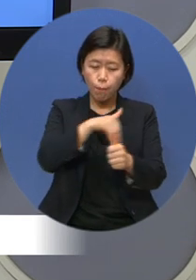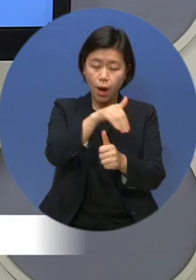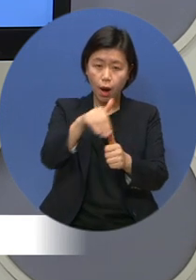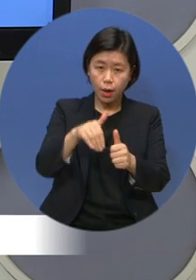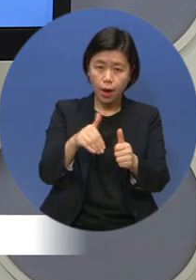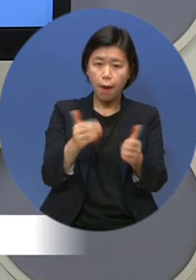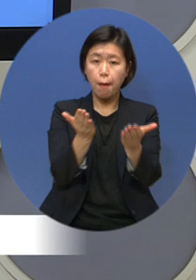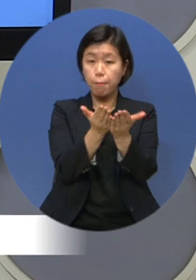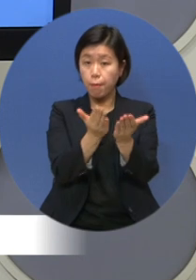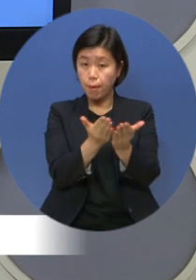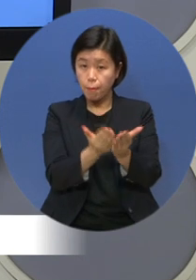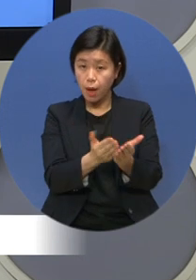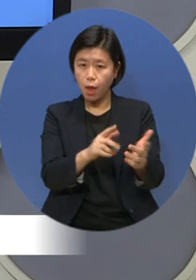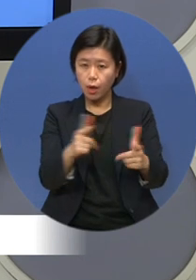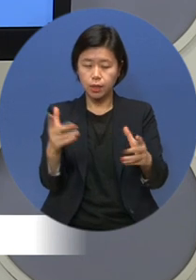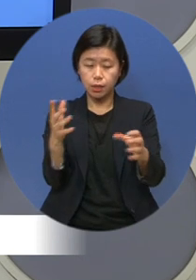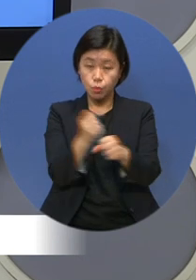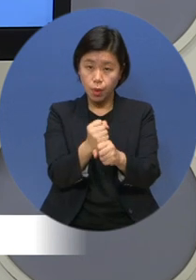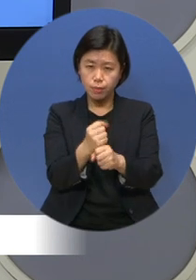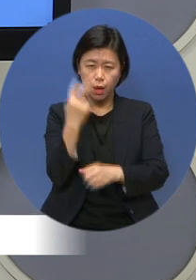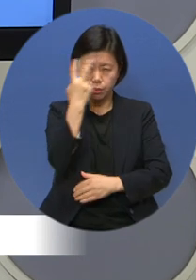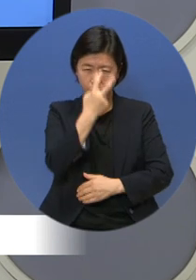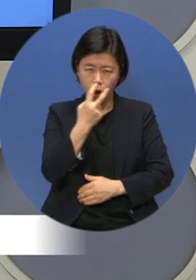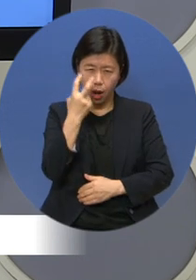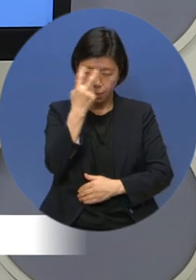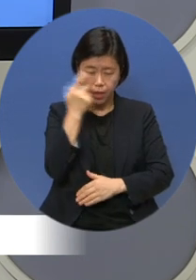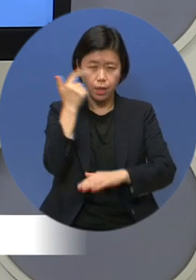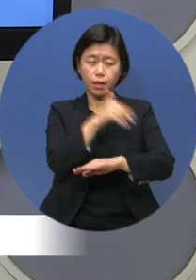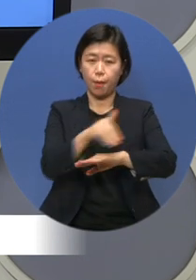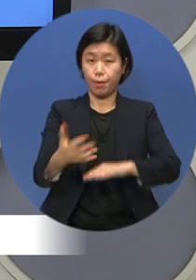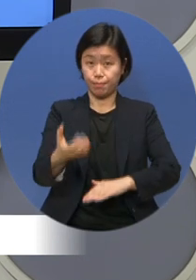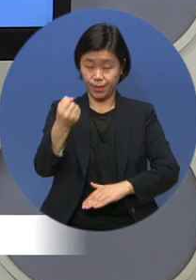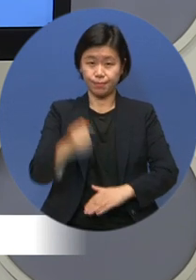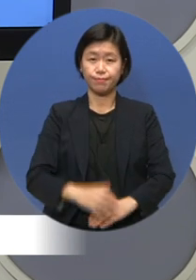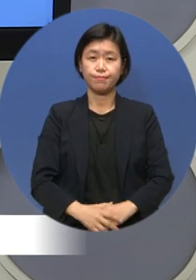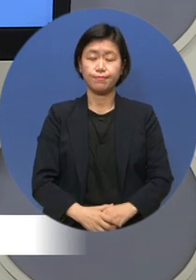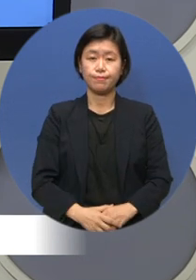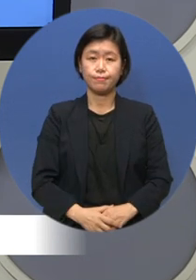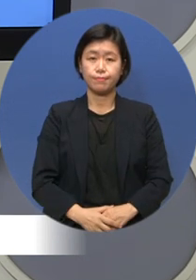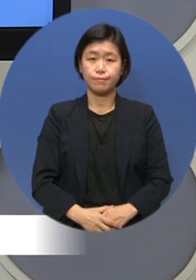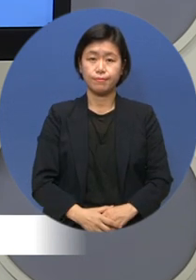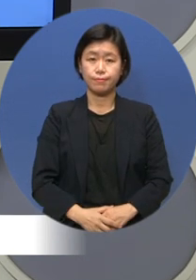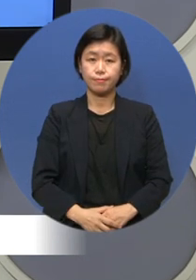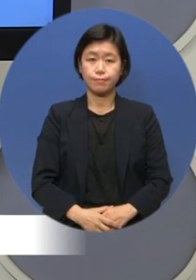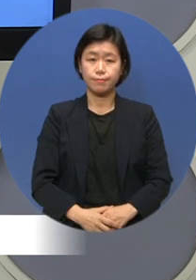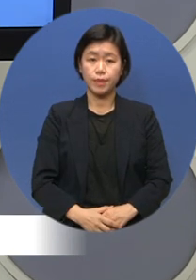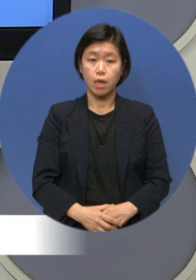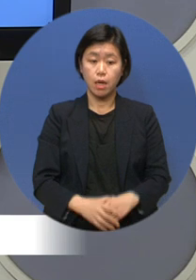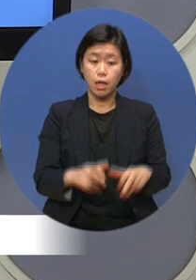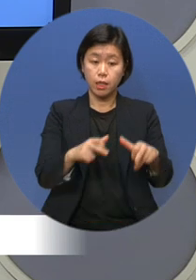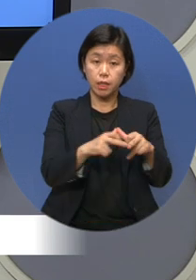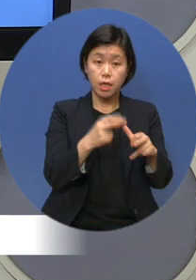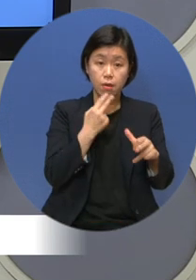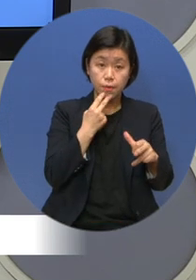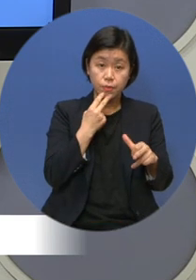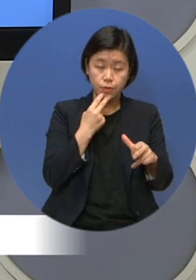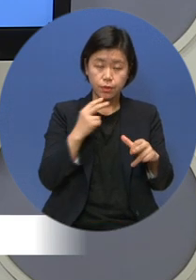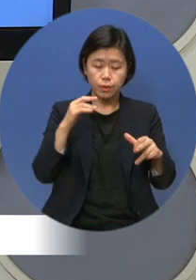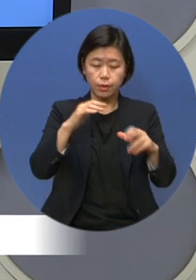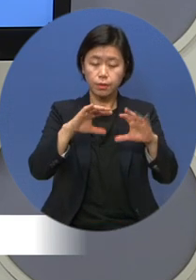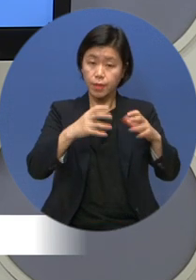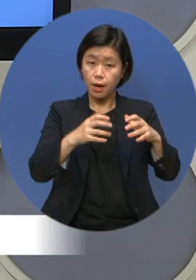훈련 상황 등을 종합적으로 점검 할 방침입니다 한편 비장애인 국가대표는